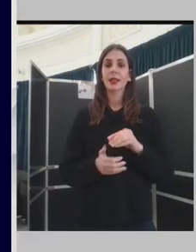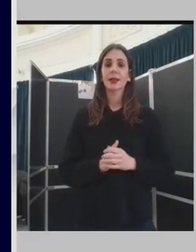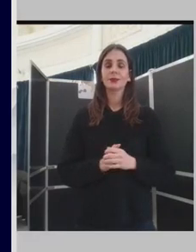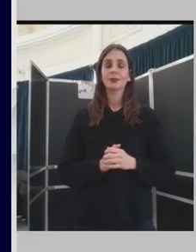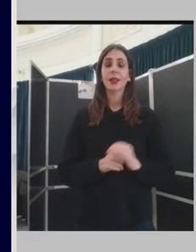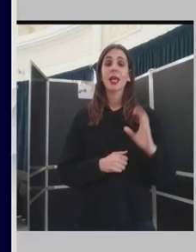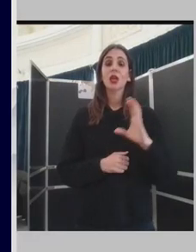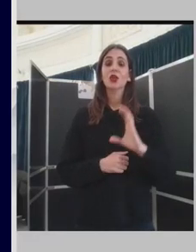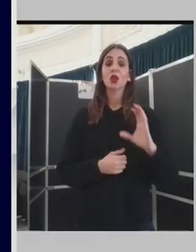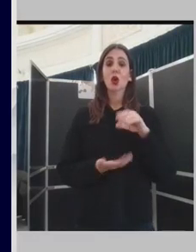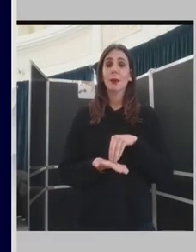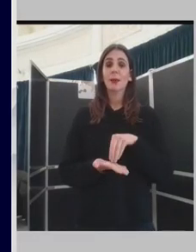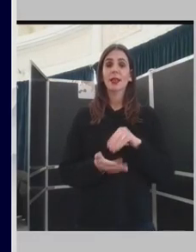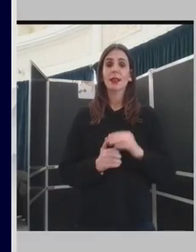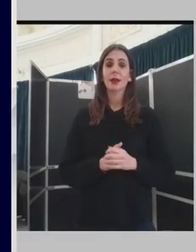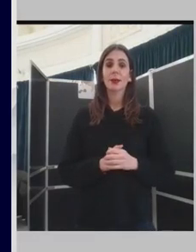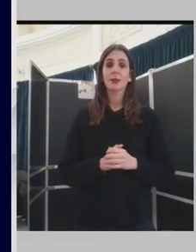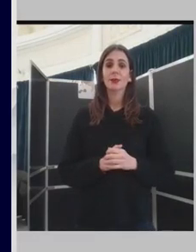Cerisola,